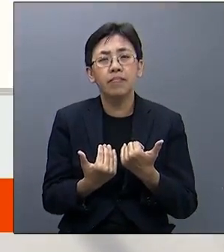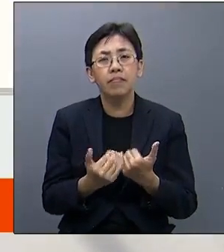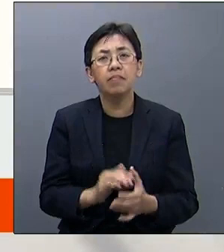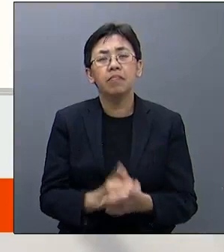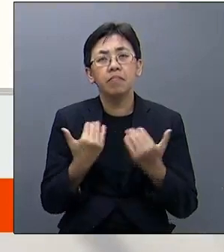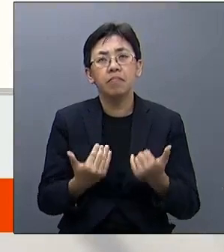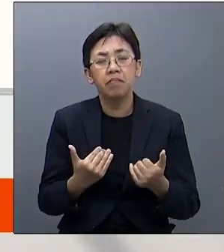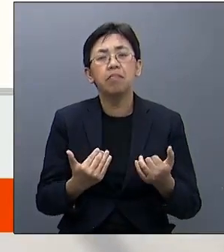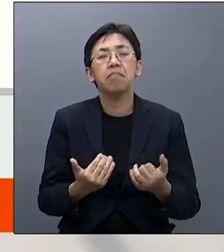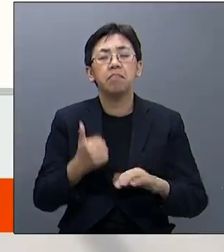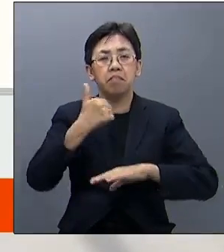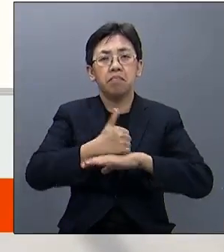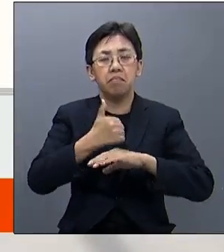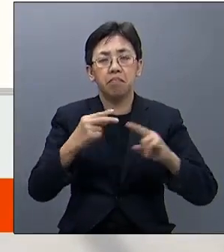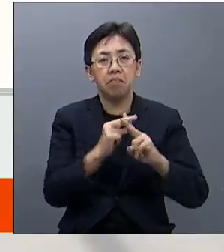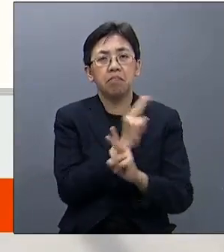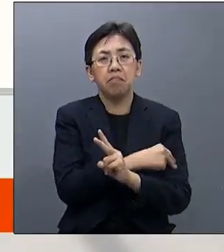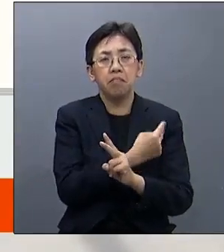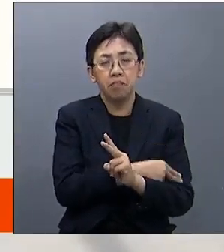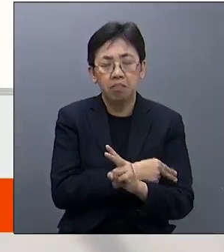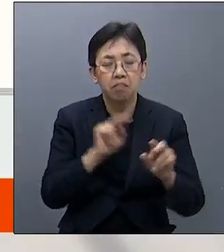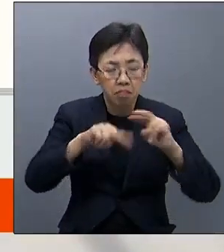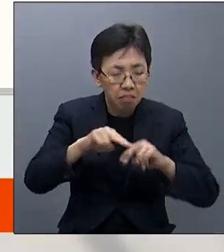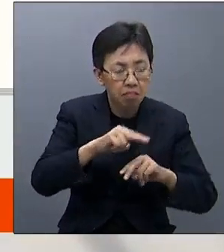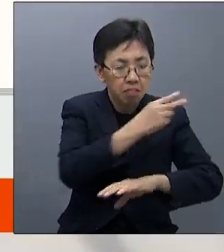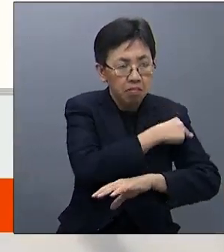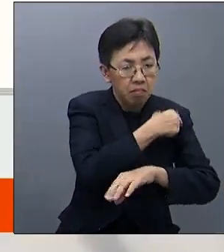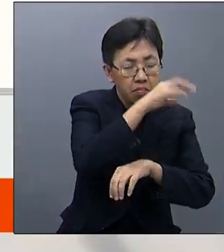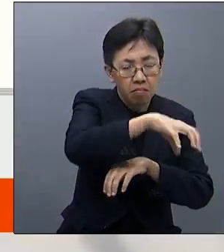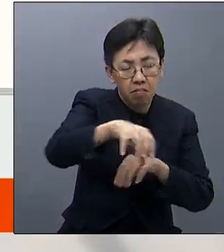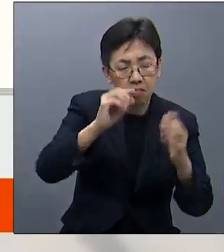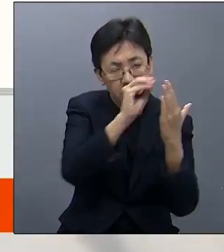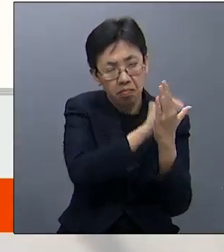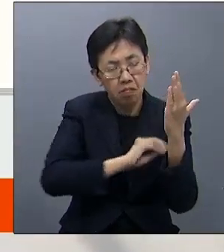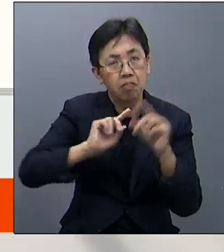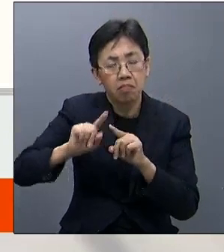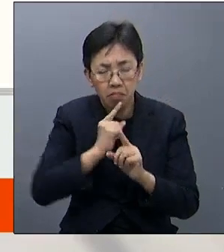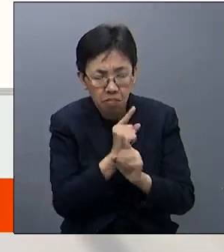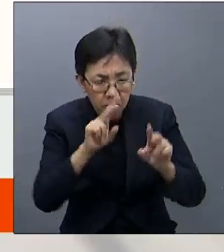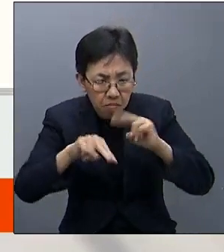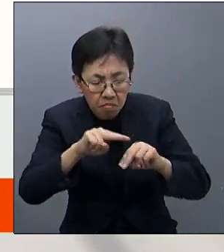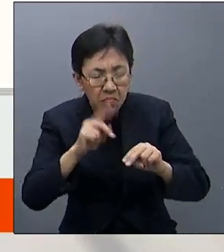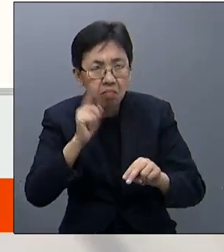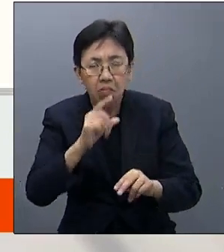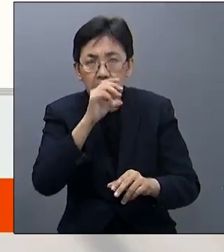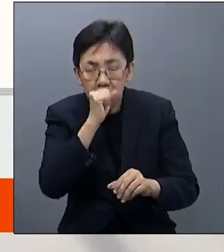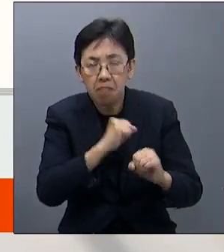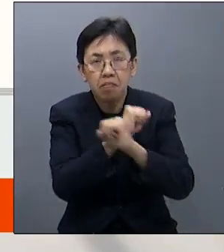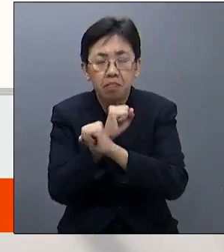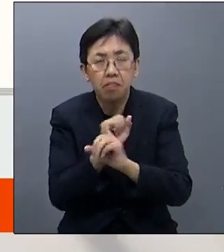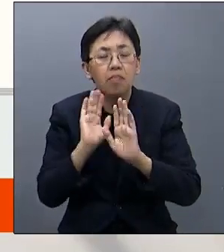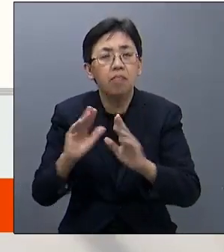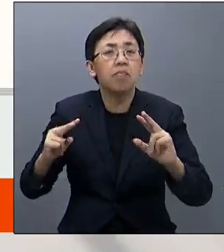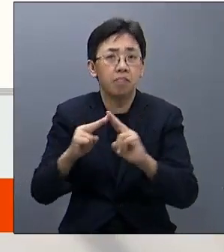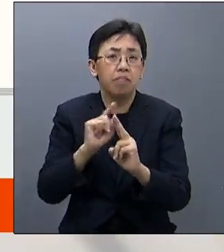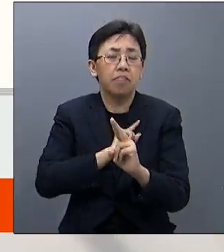จากผู้บริหารได้ไปถึงโรงพยาบาลต่างๆแล้วก็มีการติดตามเรื่องนี้แล้วก็เป็นหนึ่งในประเด็นที่จะสาดกระทรวงด้วยแ